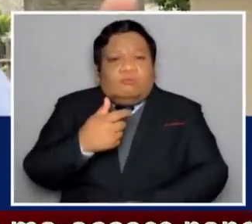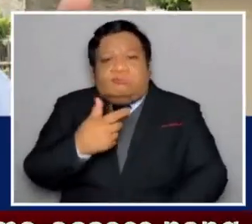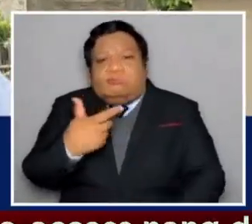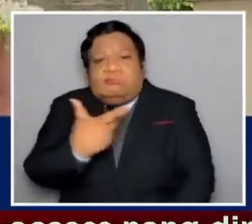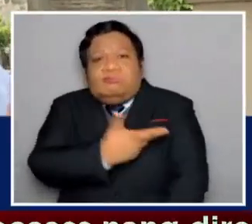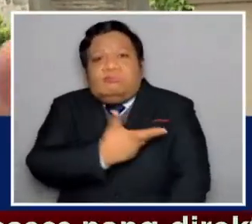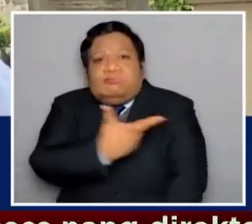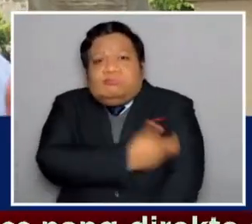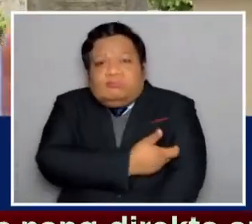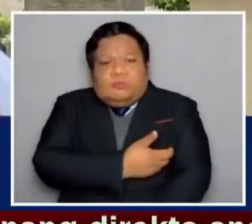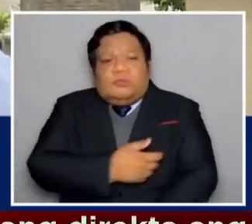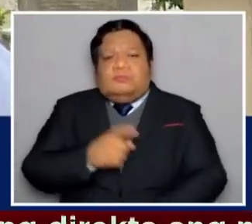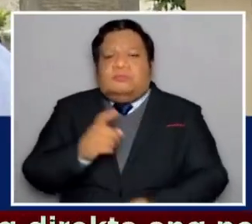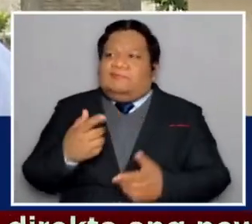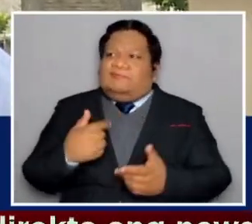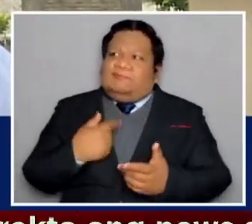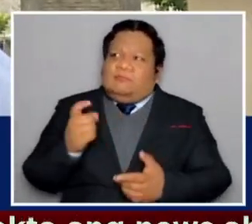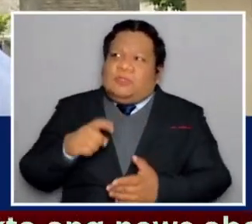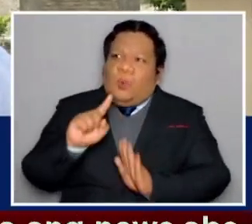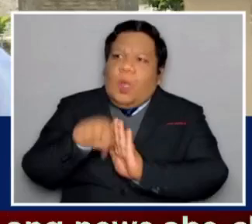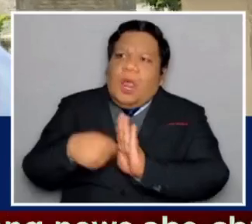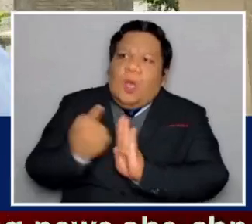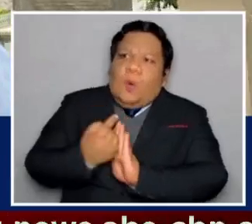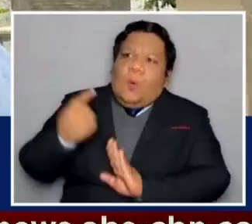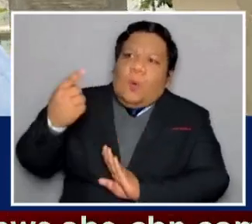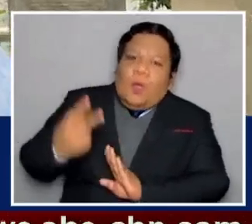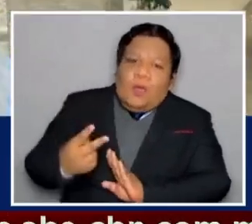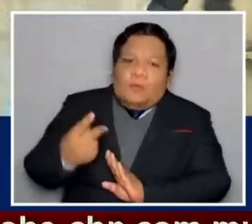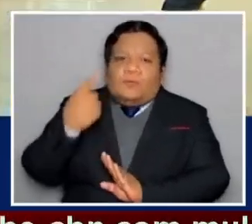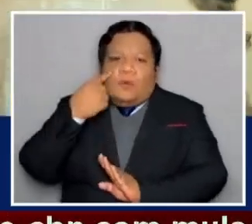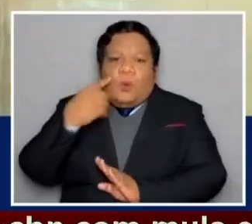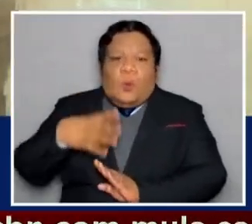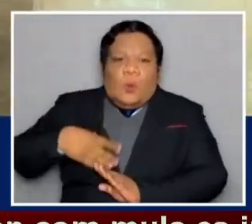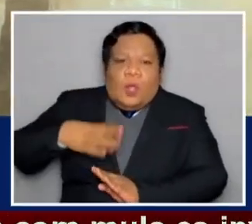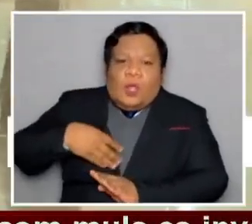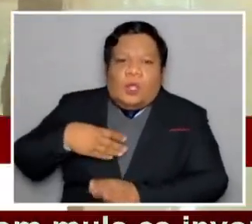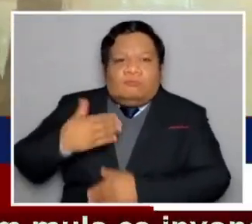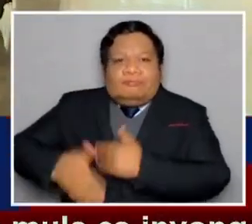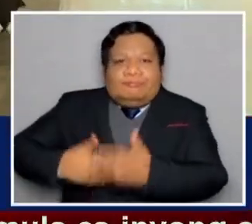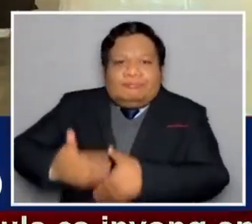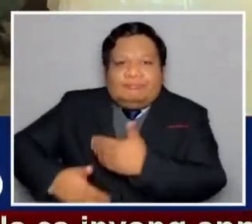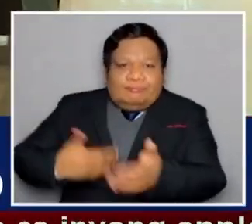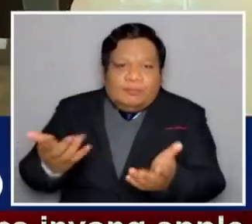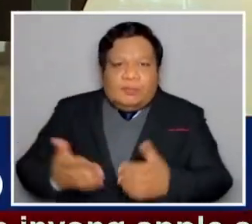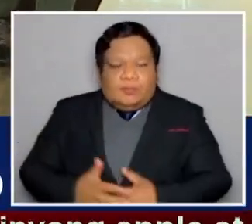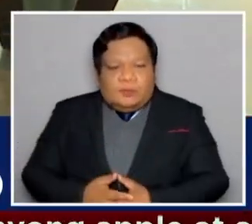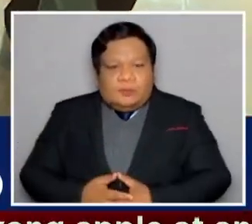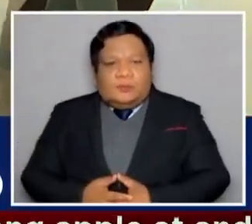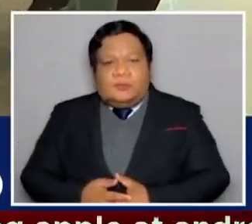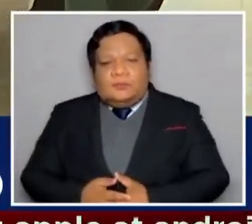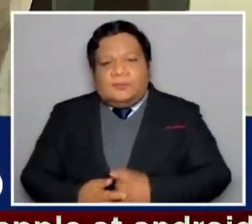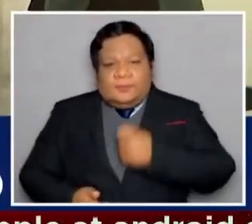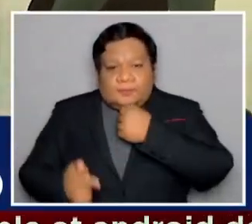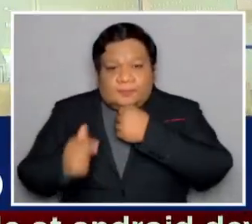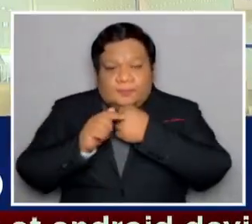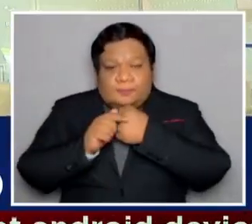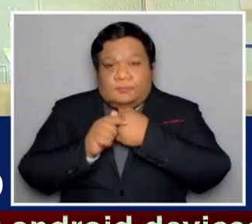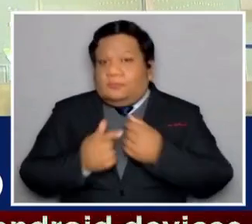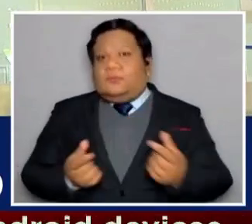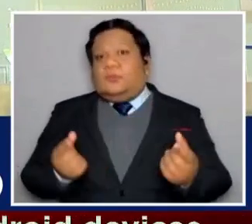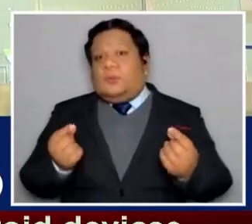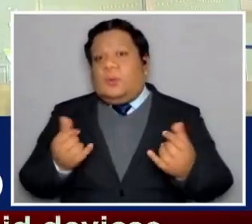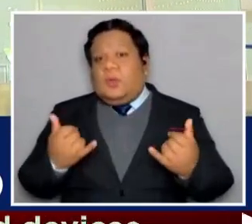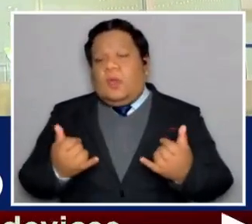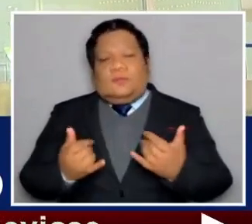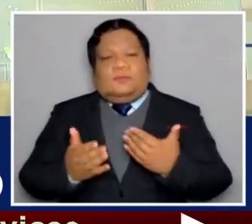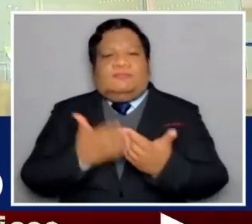Had to spend like 1.5 hours in the airport doing all that. Kaya naman sinimplihan na ang proseso. Ang